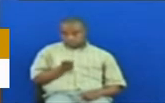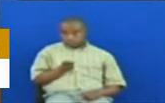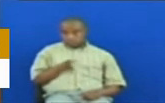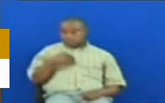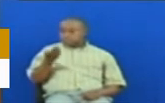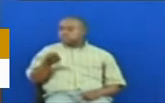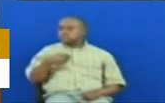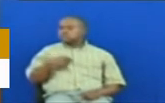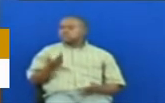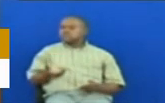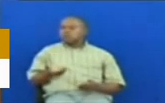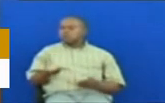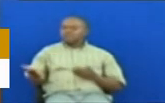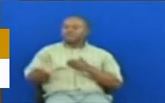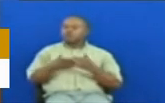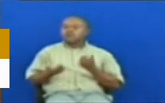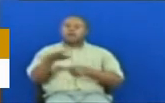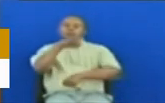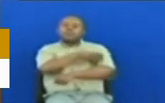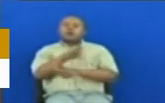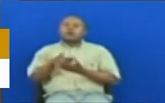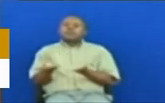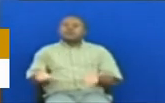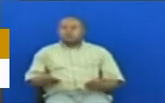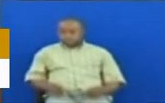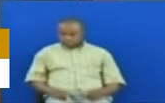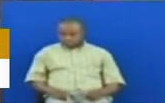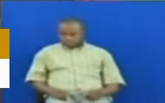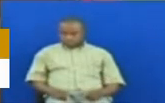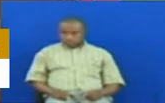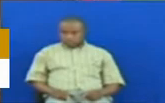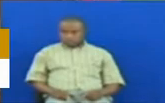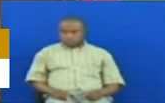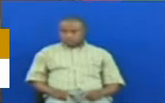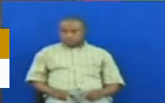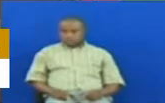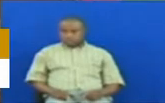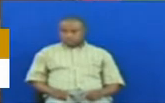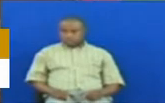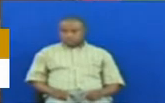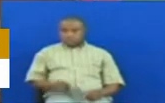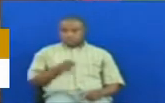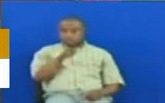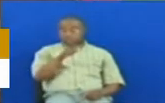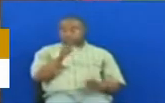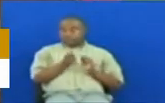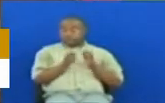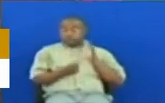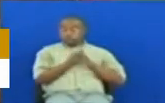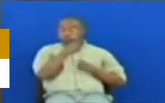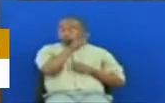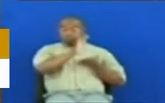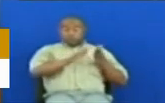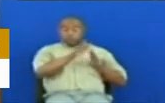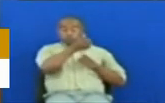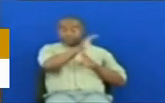mnalifunga bunge nalo likose uhuru wake sasa. Yaani actually inakuwa vitu ambavyo vinakuja kutoka katika makubaliano